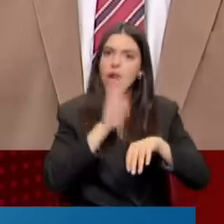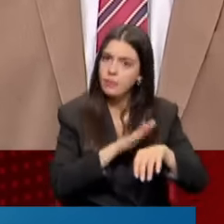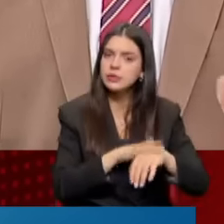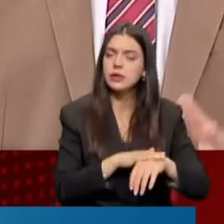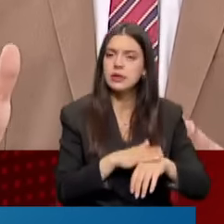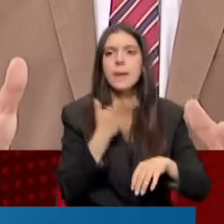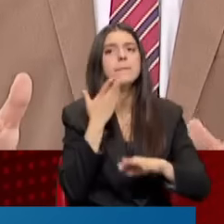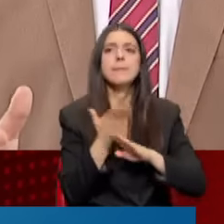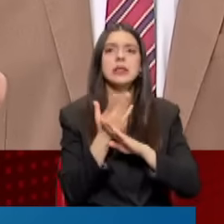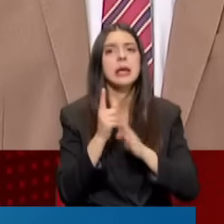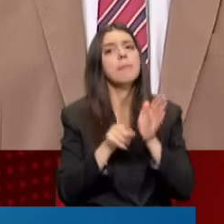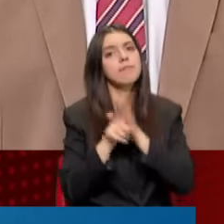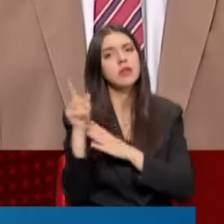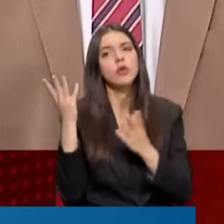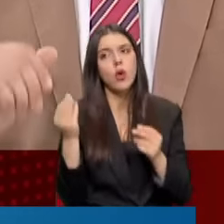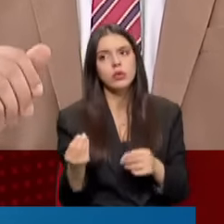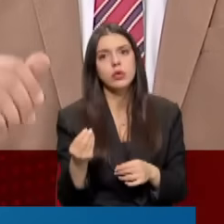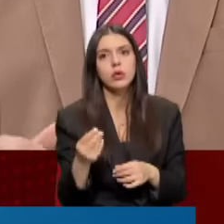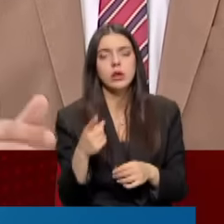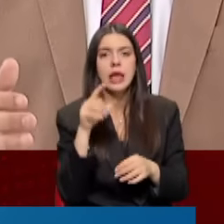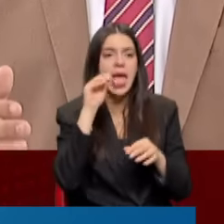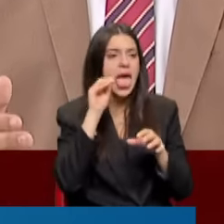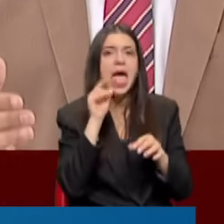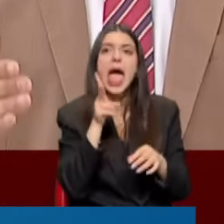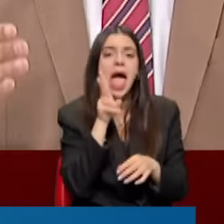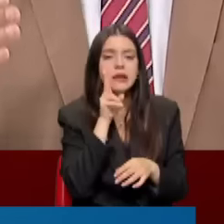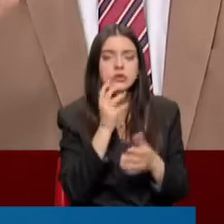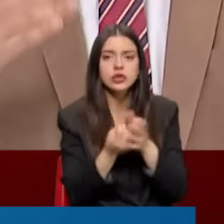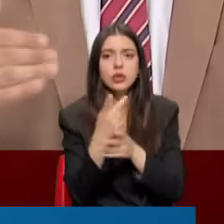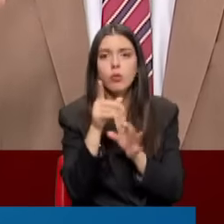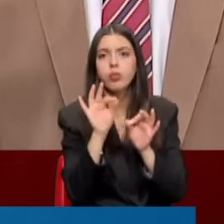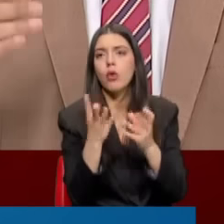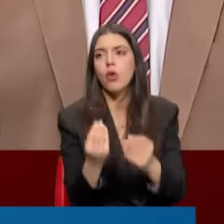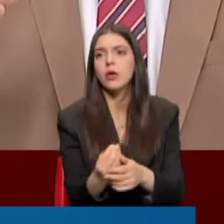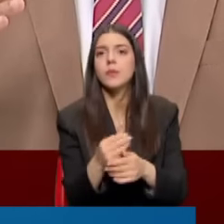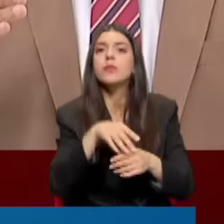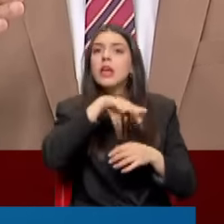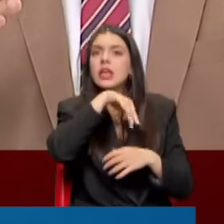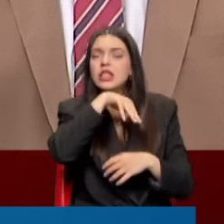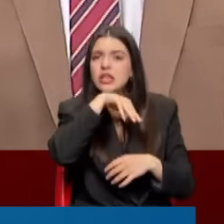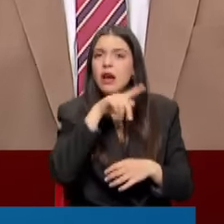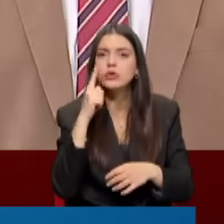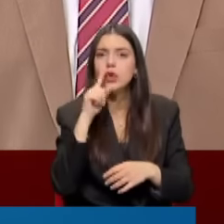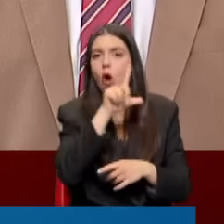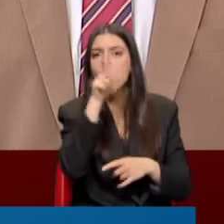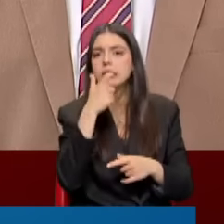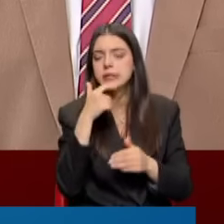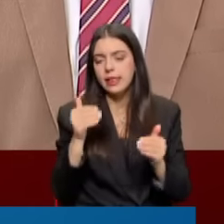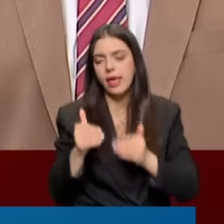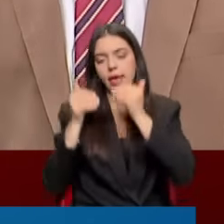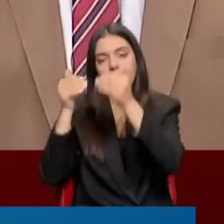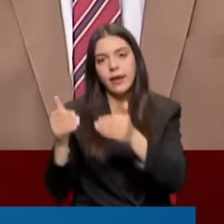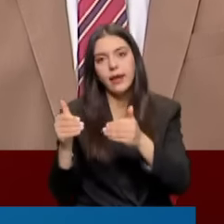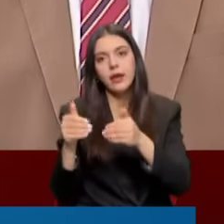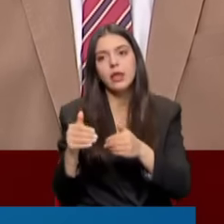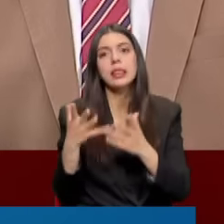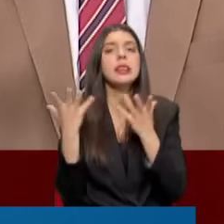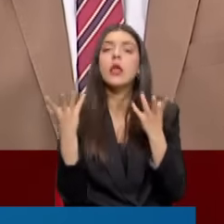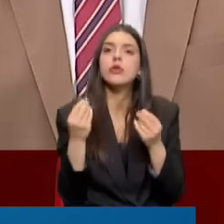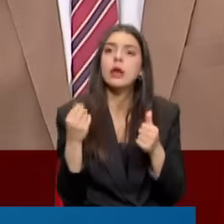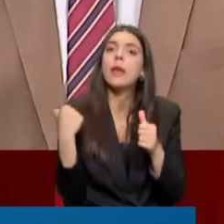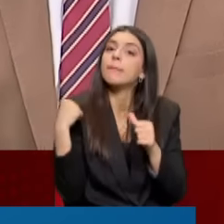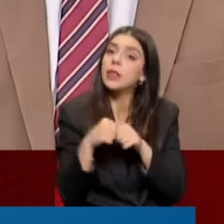ki deyin ki başarılı oldu vaka şu olacak bu söz konusu yaşlanma işini 10 yıl ötelem iş olacağız Yani yine olacak